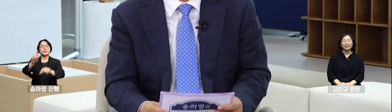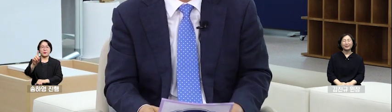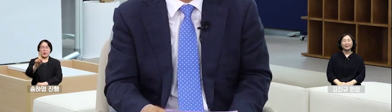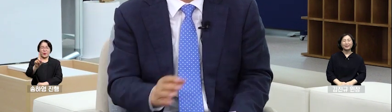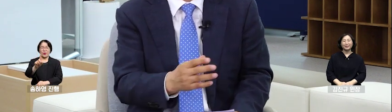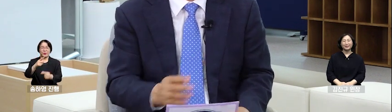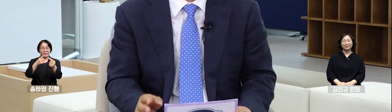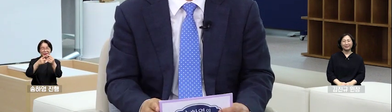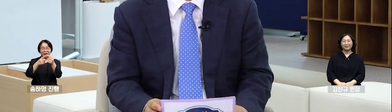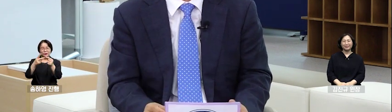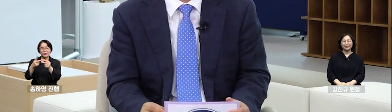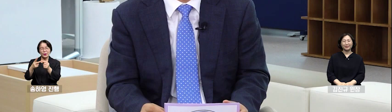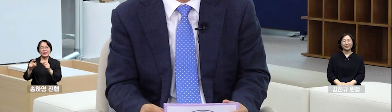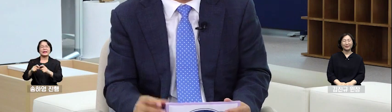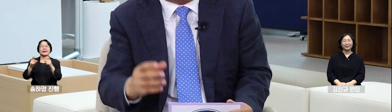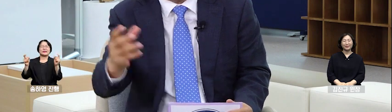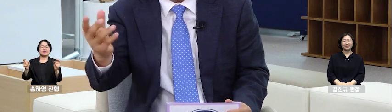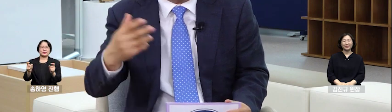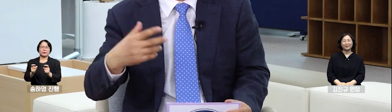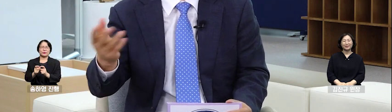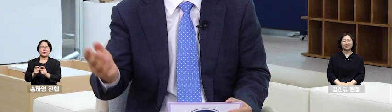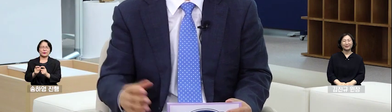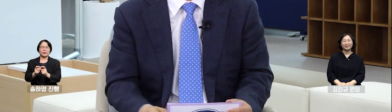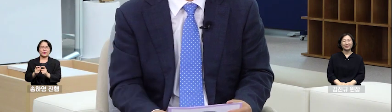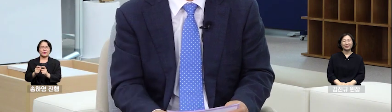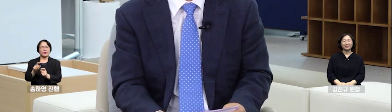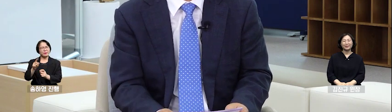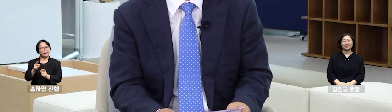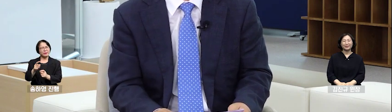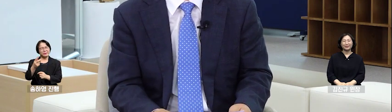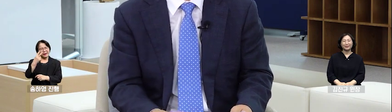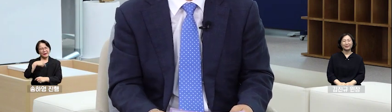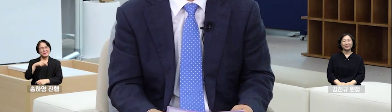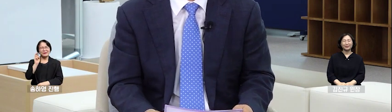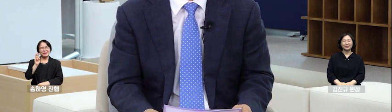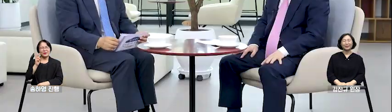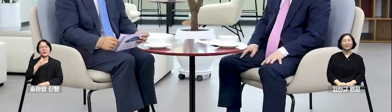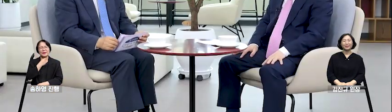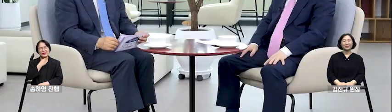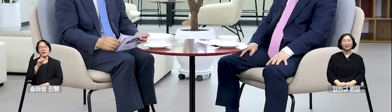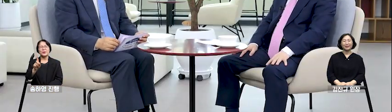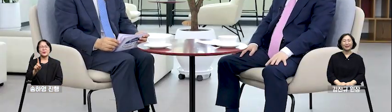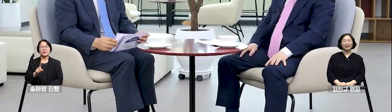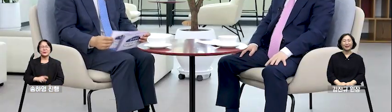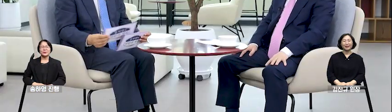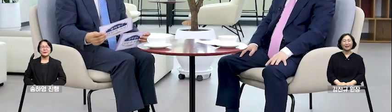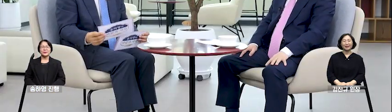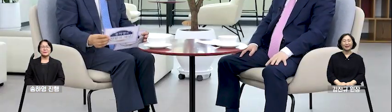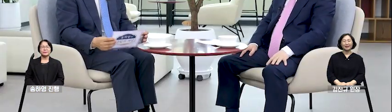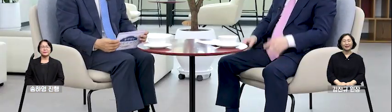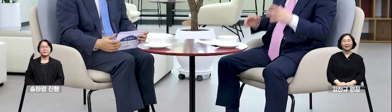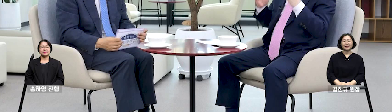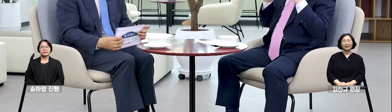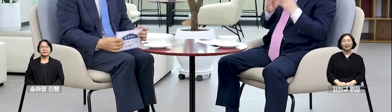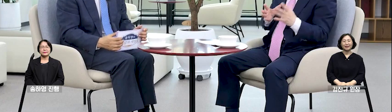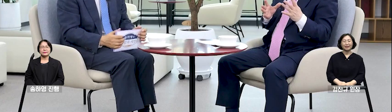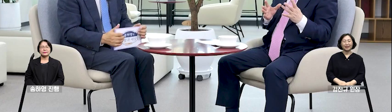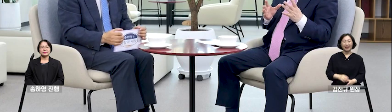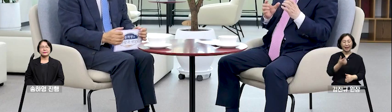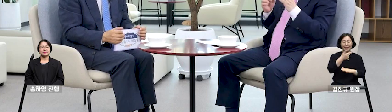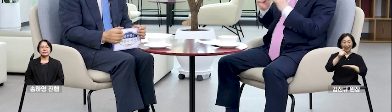아는것과 개인적으로 그것이 겹칠 수도 있겠네 4 일어 초소 맘 쉬는 음 그러니까